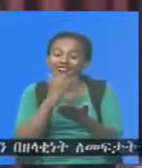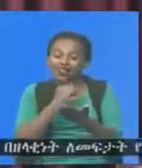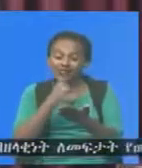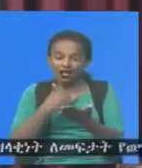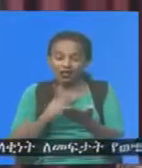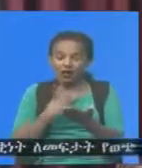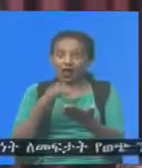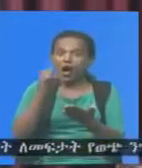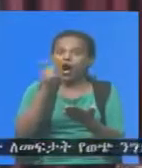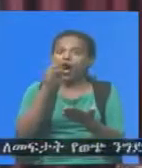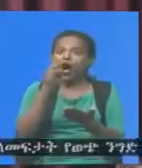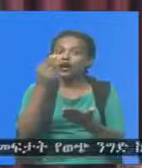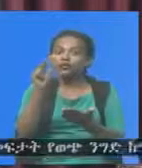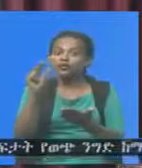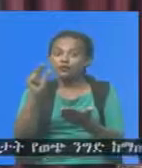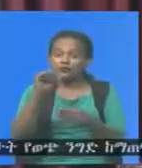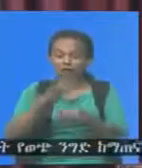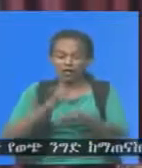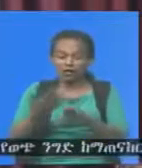አሰብ ላይ ሞተውም ኢትዮጵያዊ ነው።